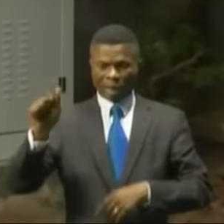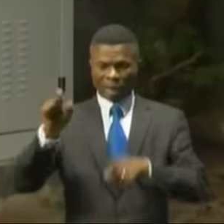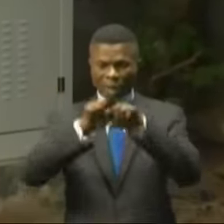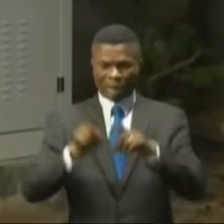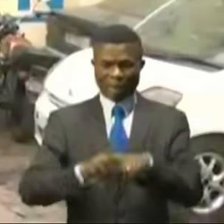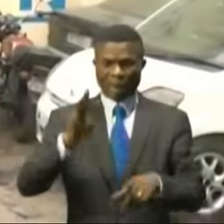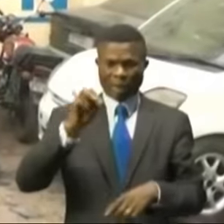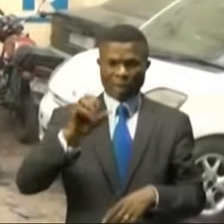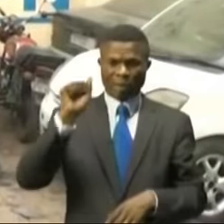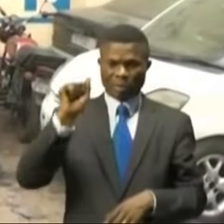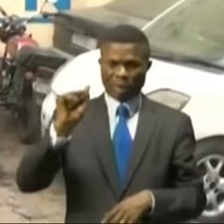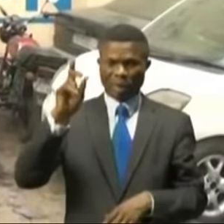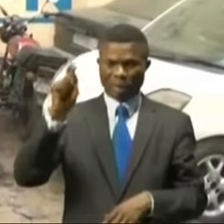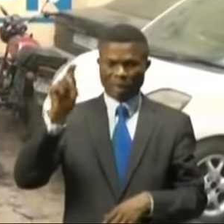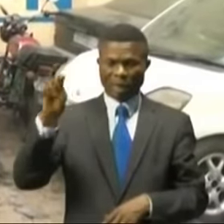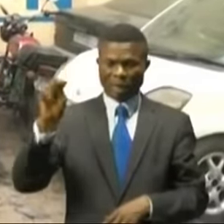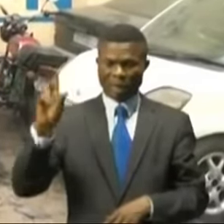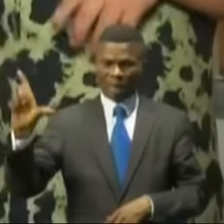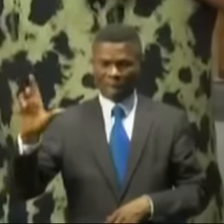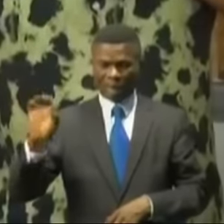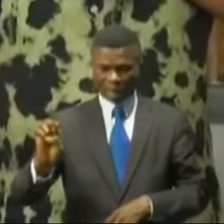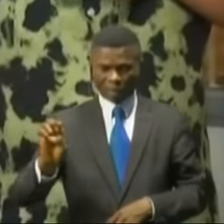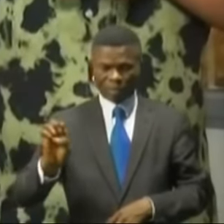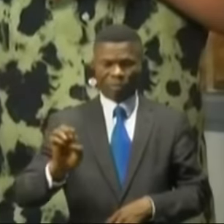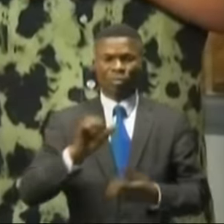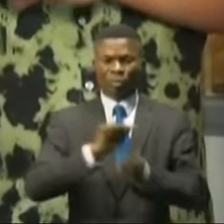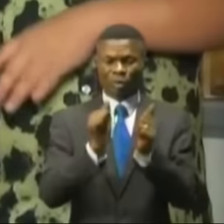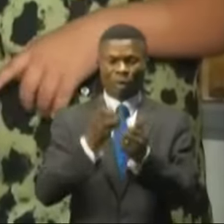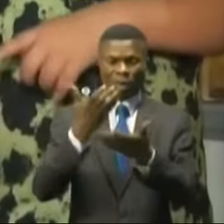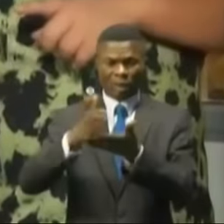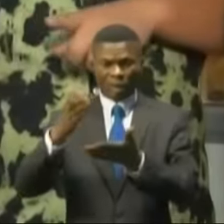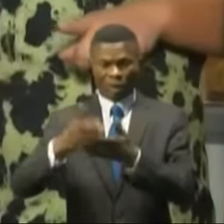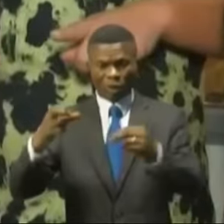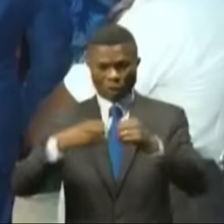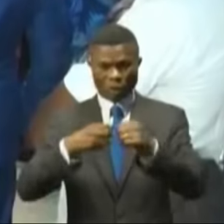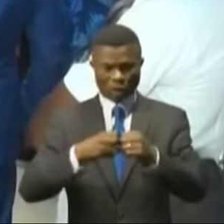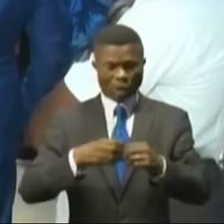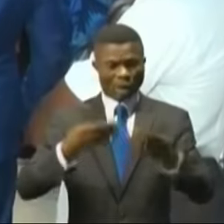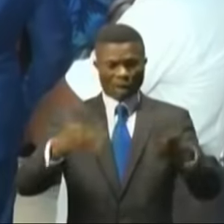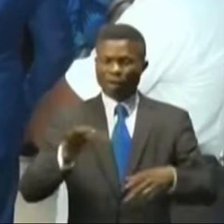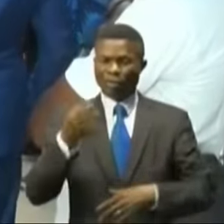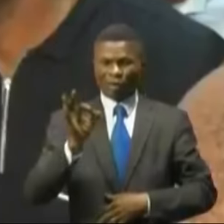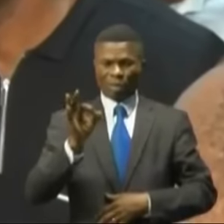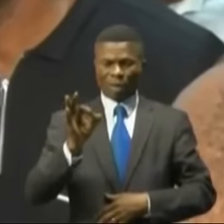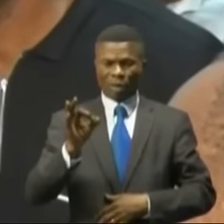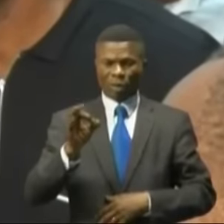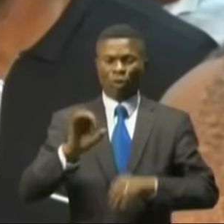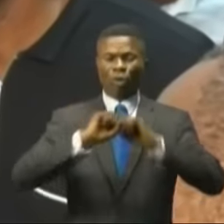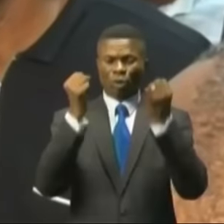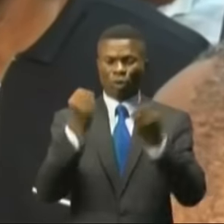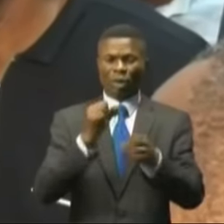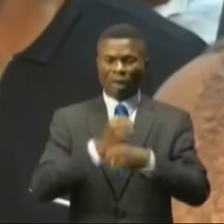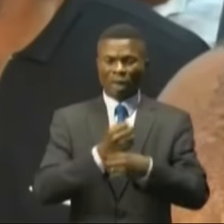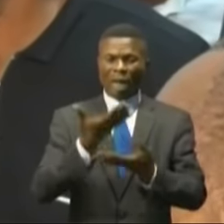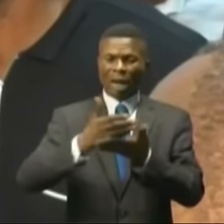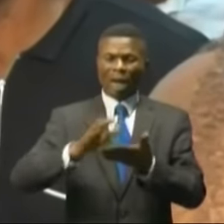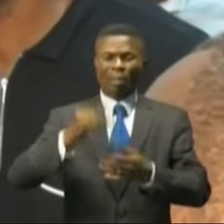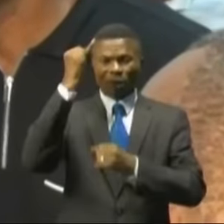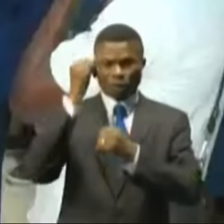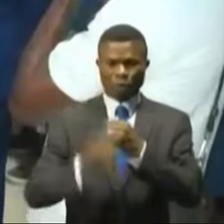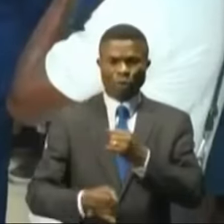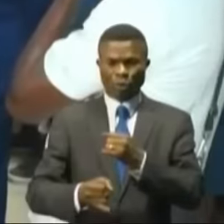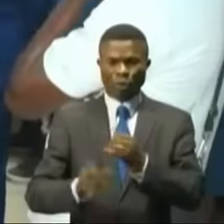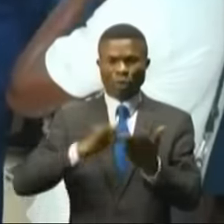distribution et 4 points de vente. Le volet réseau de distribution en cours d'achèvement par Shanghai Electric constitue la dernière composante